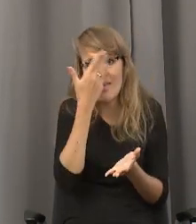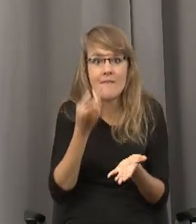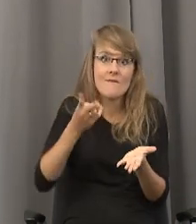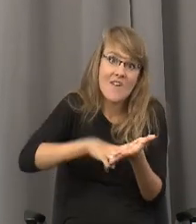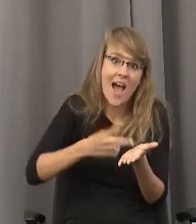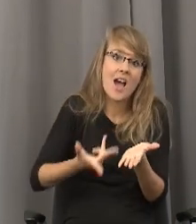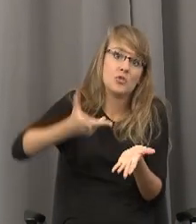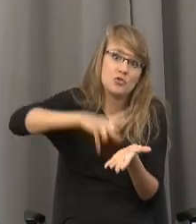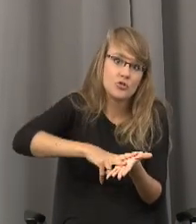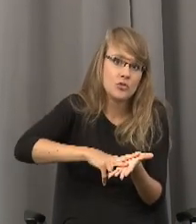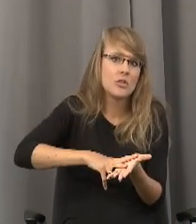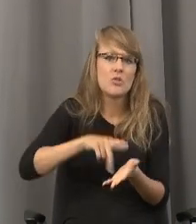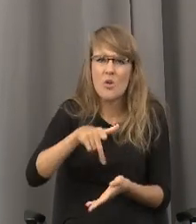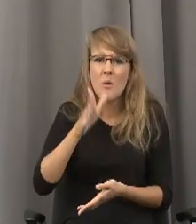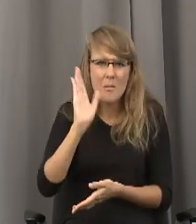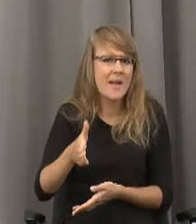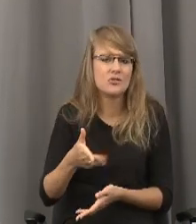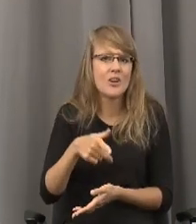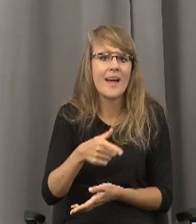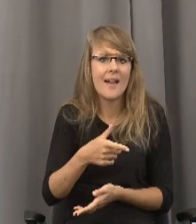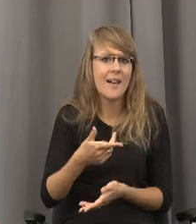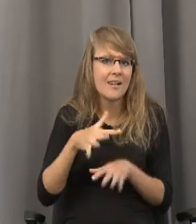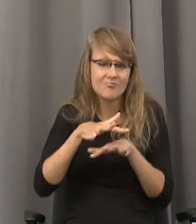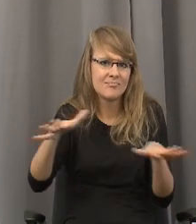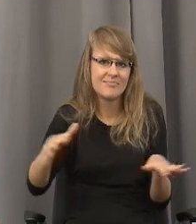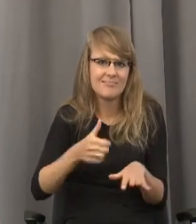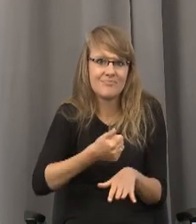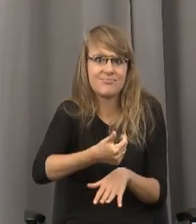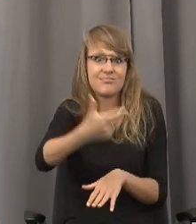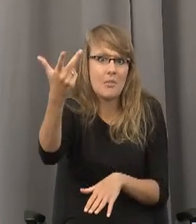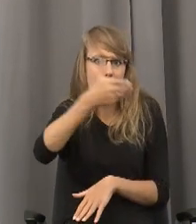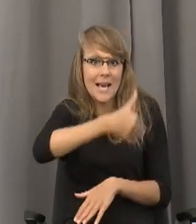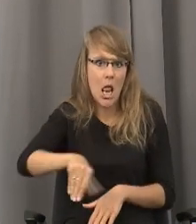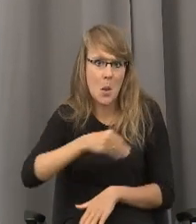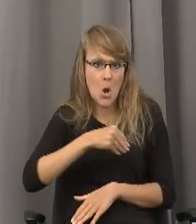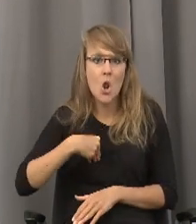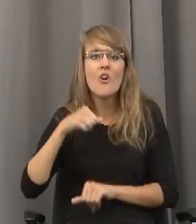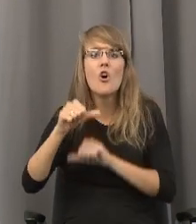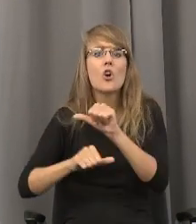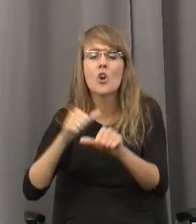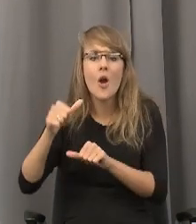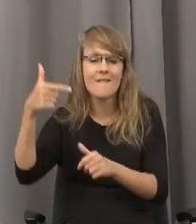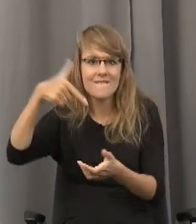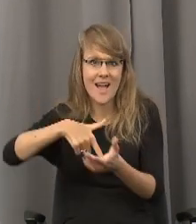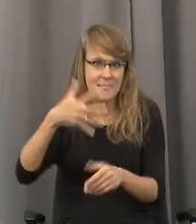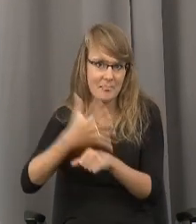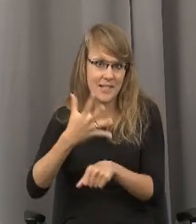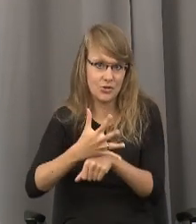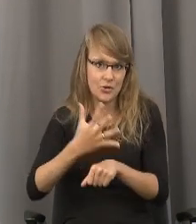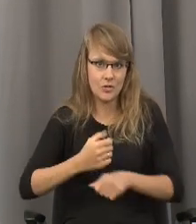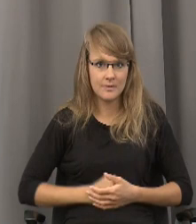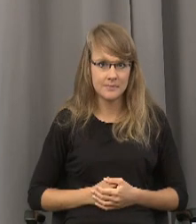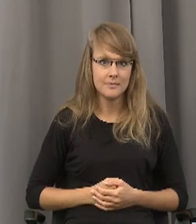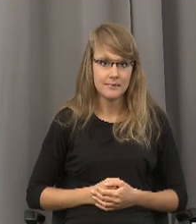będzie co najmniej kilkanaście milionów Polaków w tej grupie wiekowej w roku 2050.